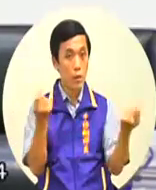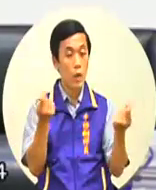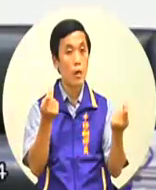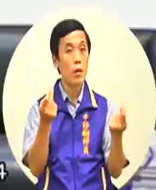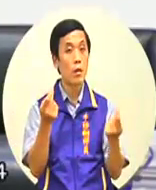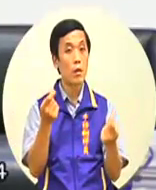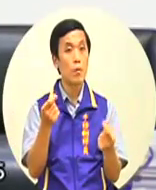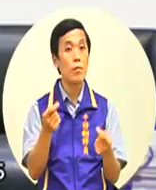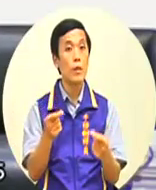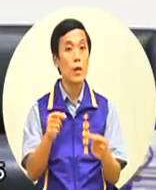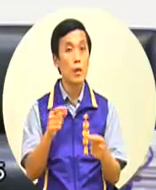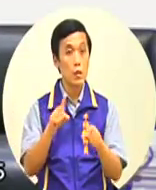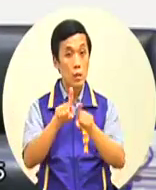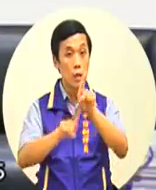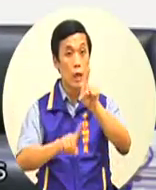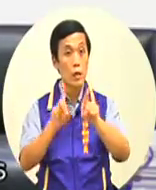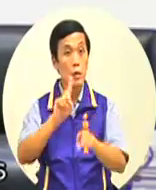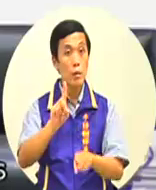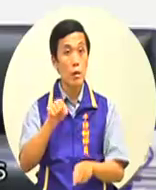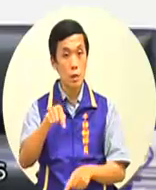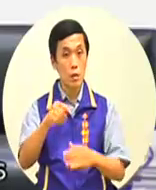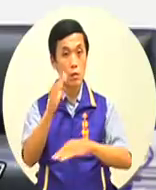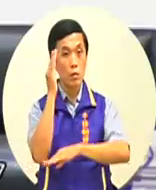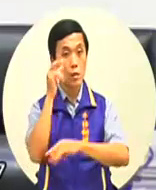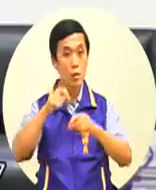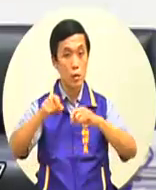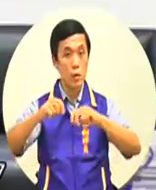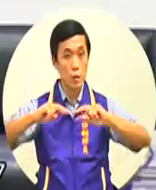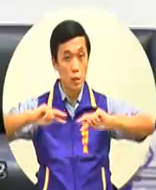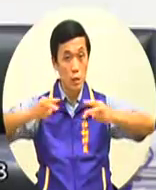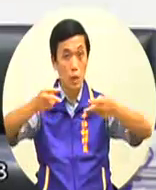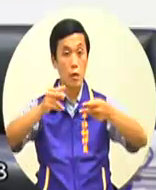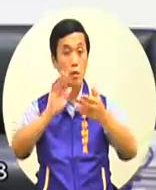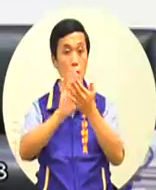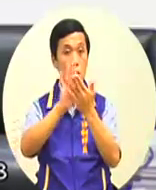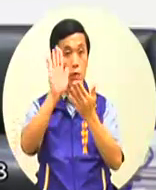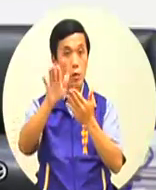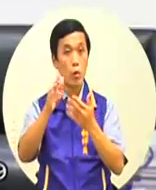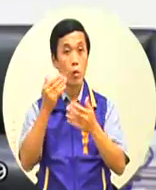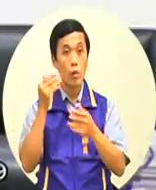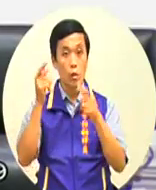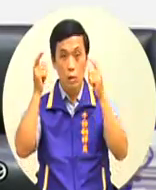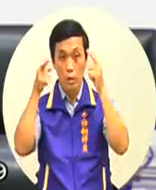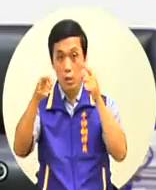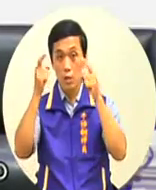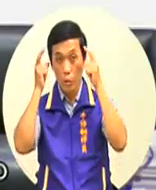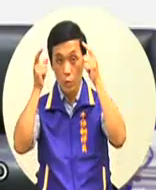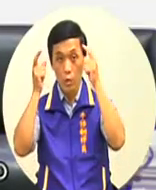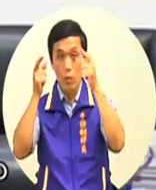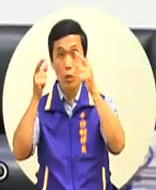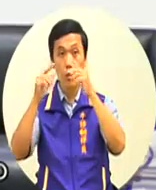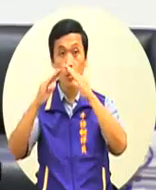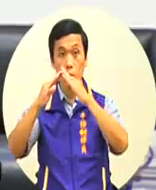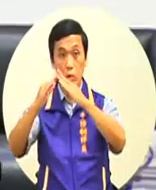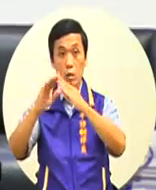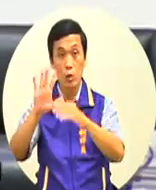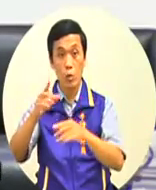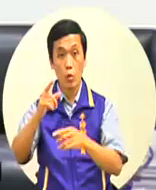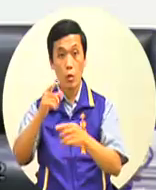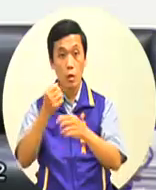但是差别就是差别在这个制度改变以后，你觉得以高雄市劳工来讲，有哪些劳工会受